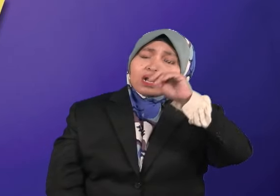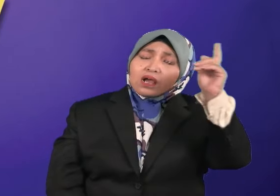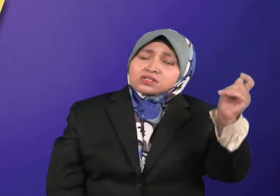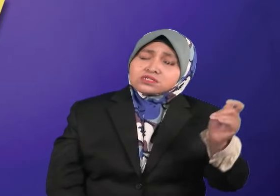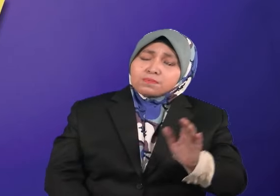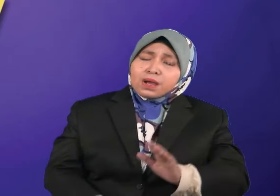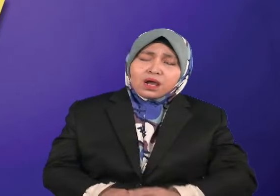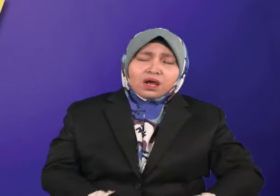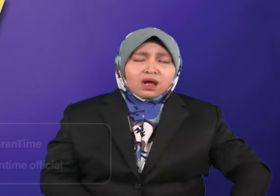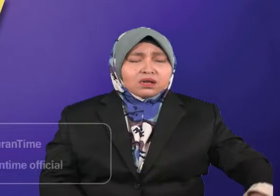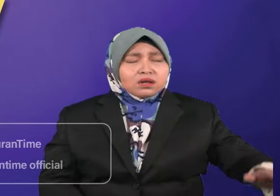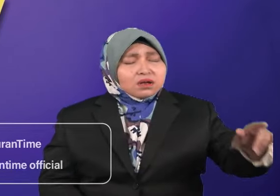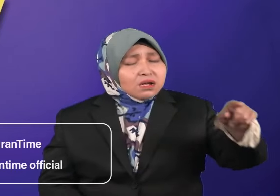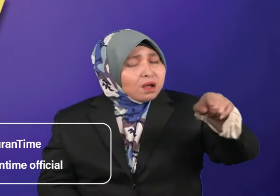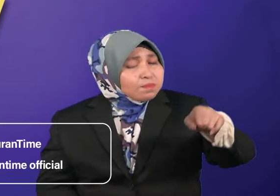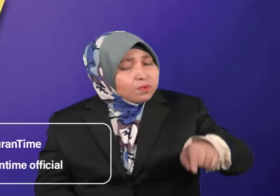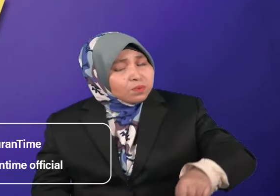'ibadi